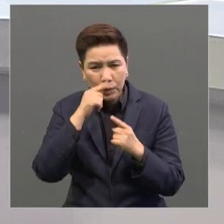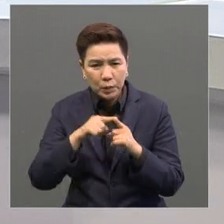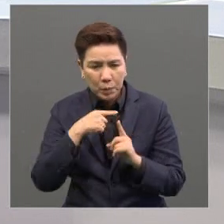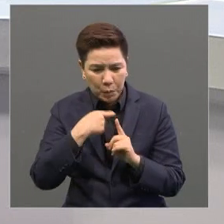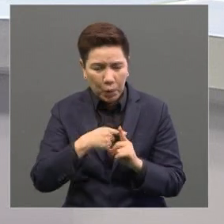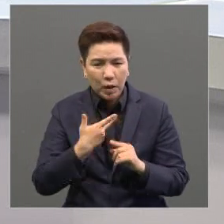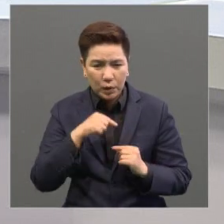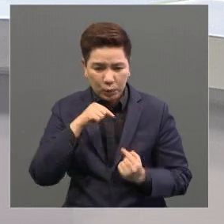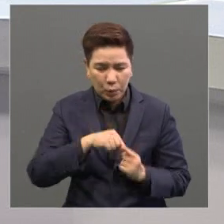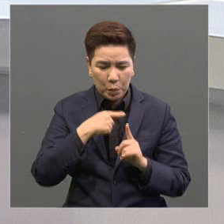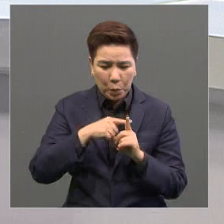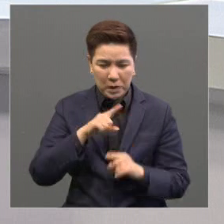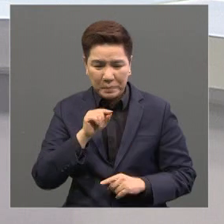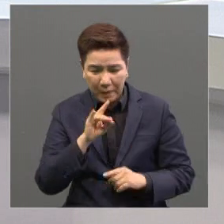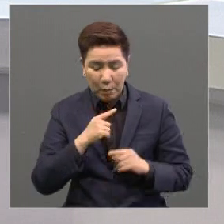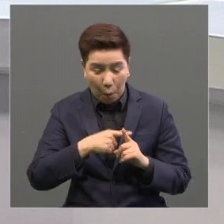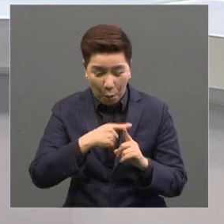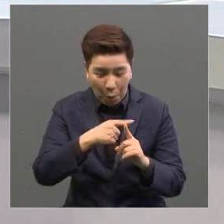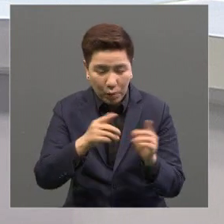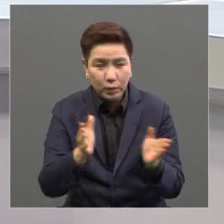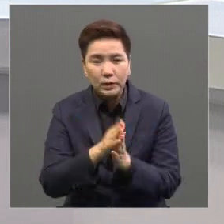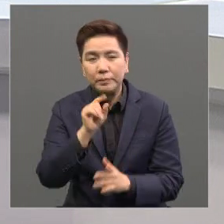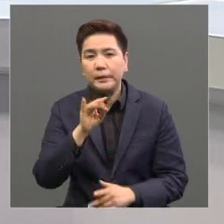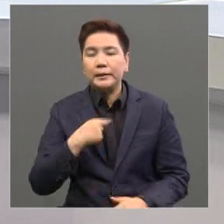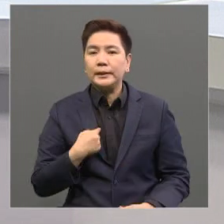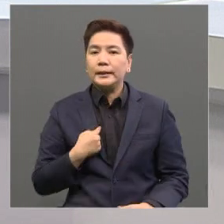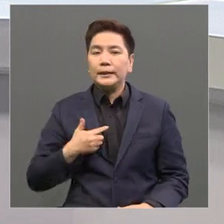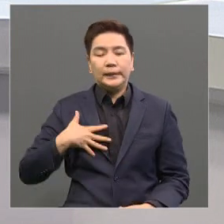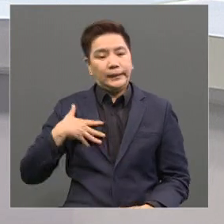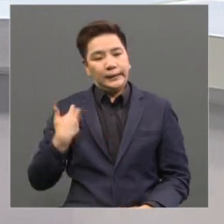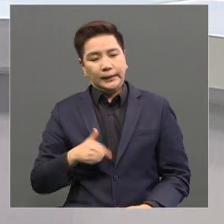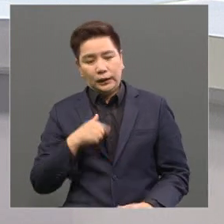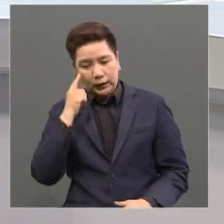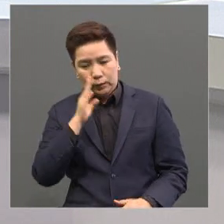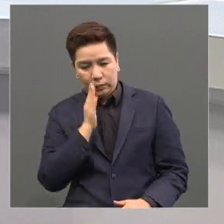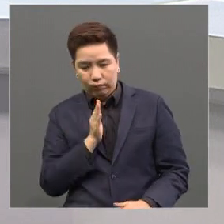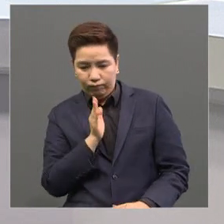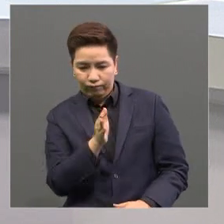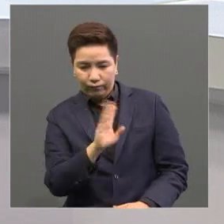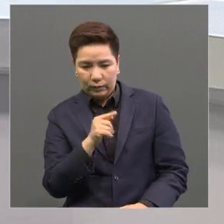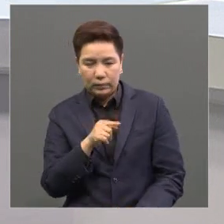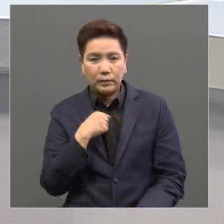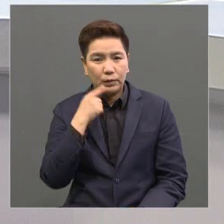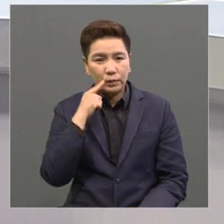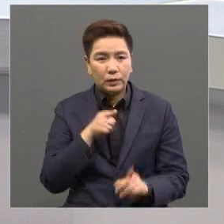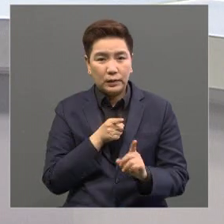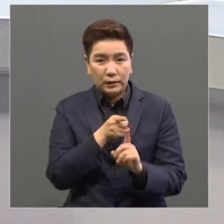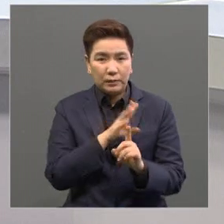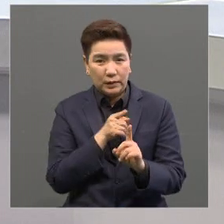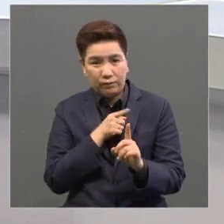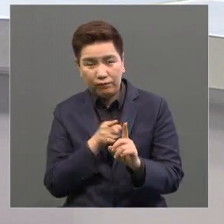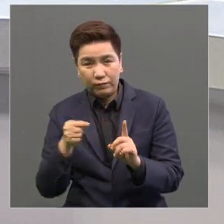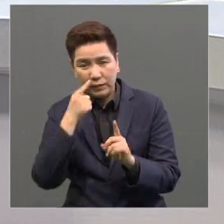เส้นละจุดละประมาณ 28นาทีดิฉันเลยวางใหม่วางแผนใหม่ถ้าใครจะเดินทางกลับจากสายใต้และไปดูเนี่ย